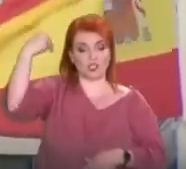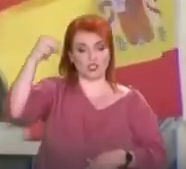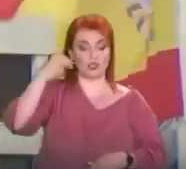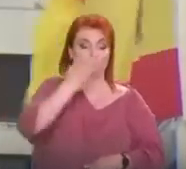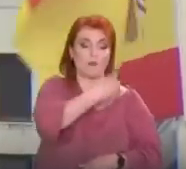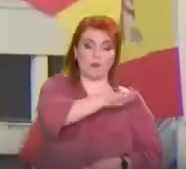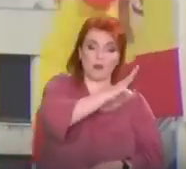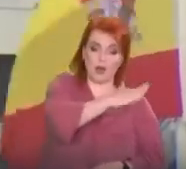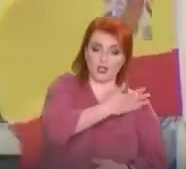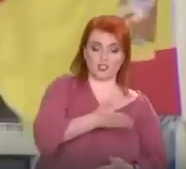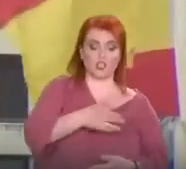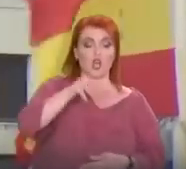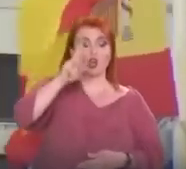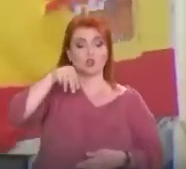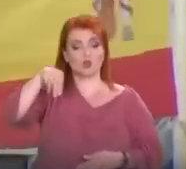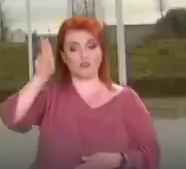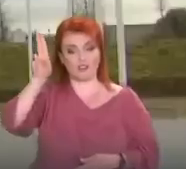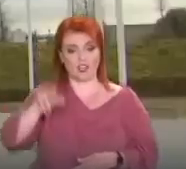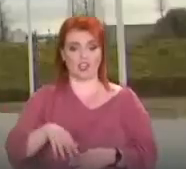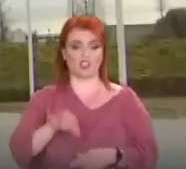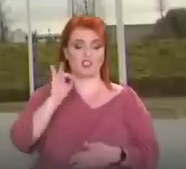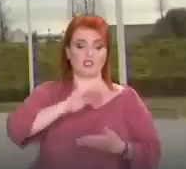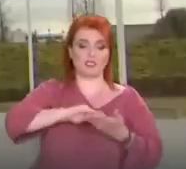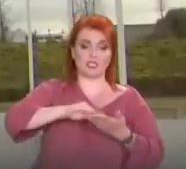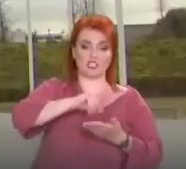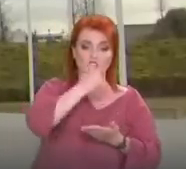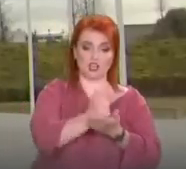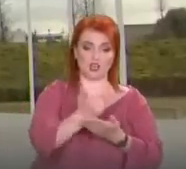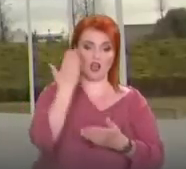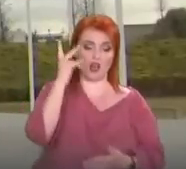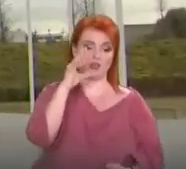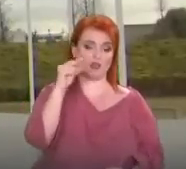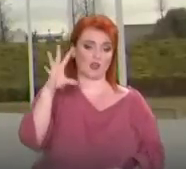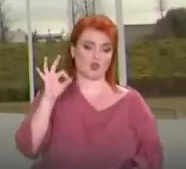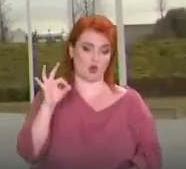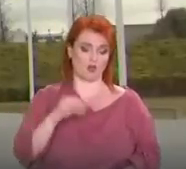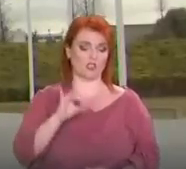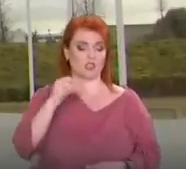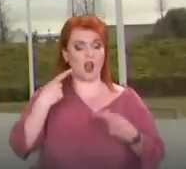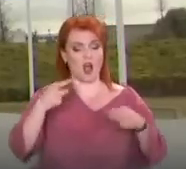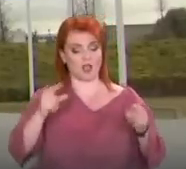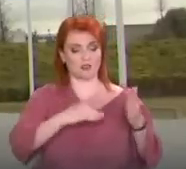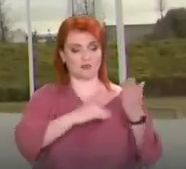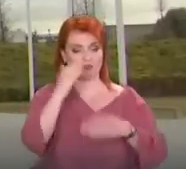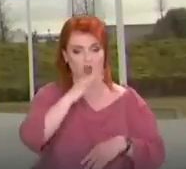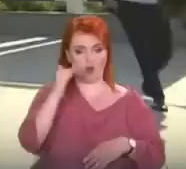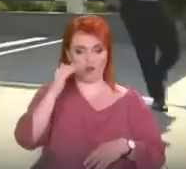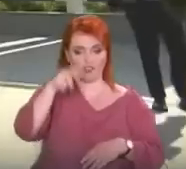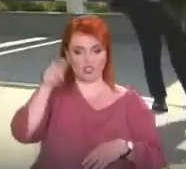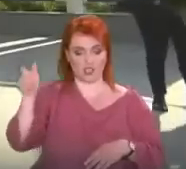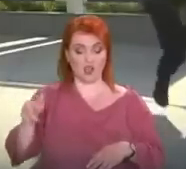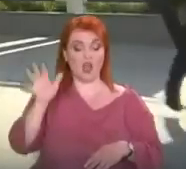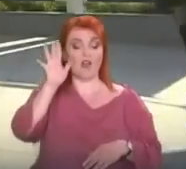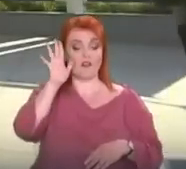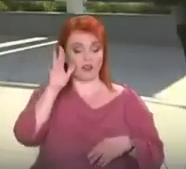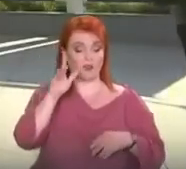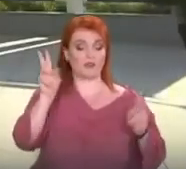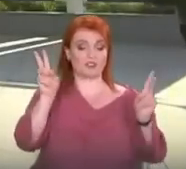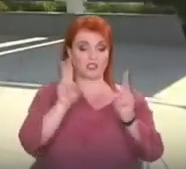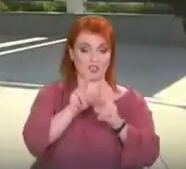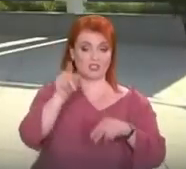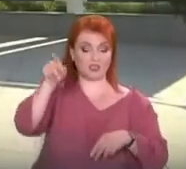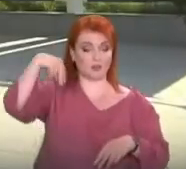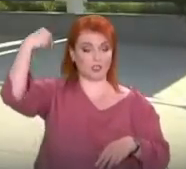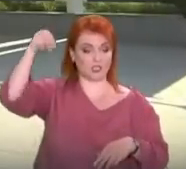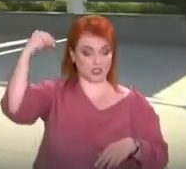Albaniei, Belgiei și Norvegiei, precum și secretarul general al Alianței Nord-Atlantice. În cadrul întrunirii, liderul de la București va